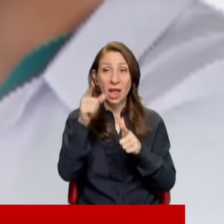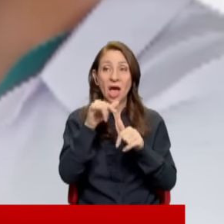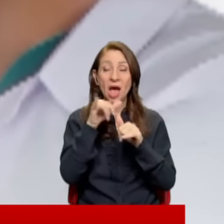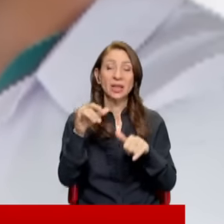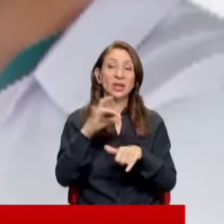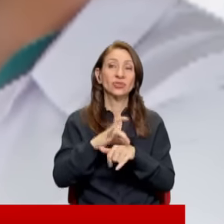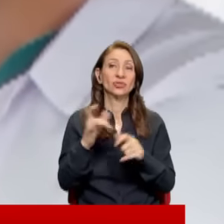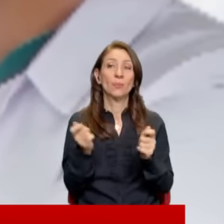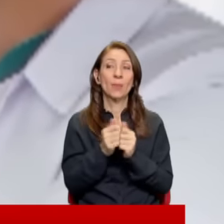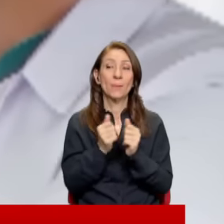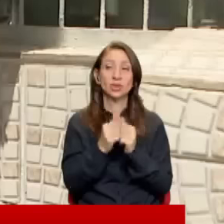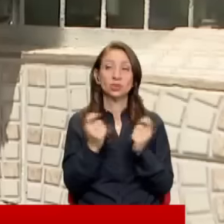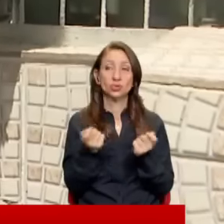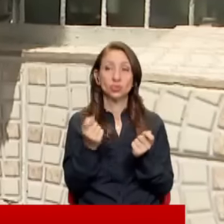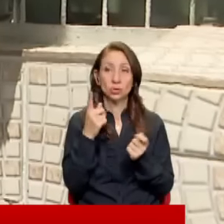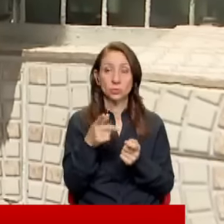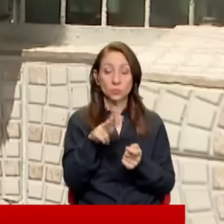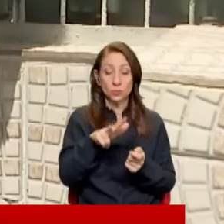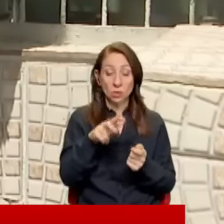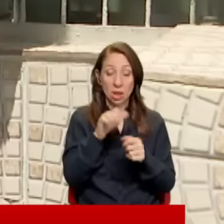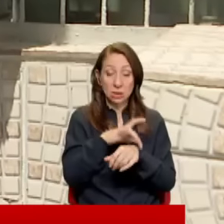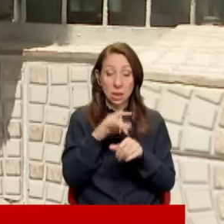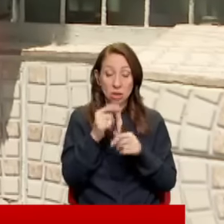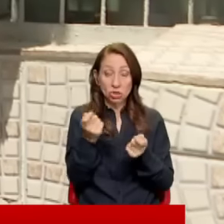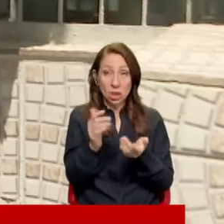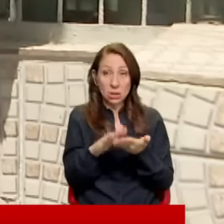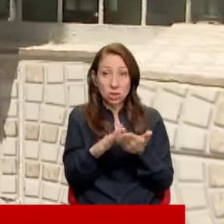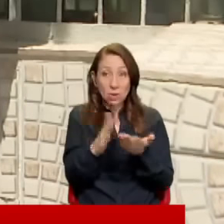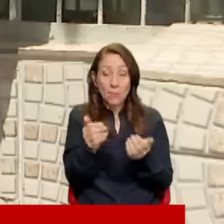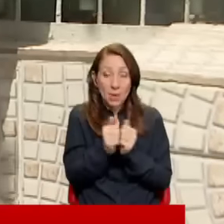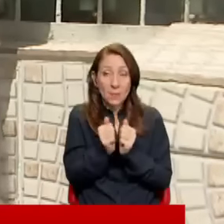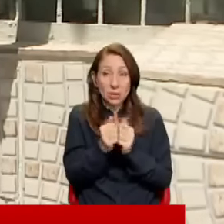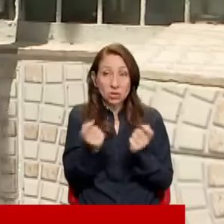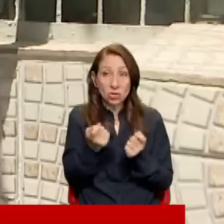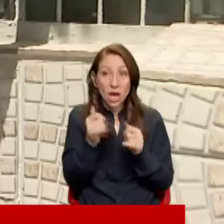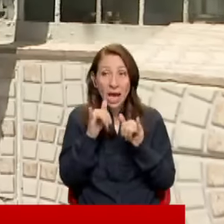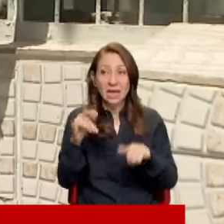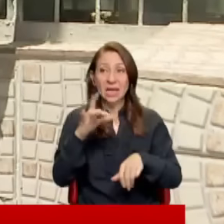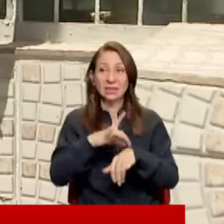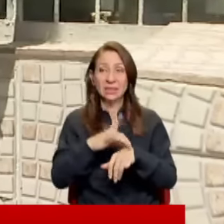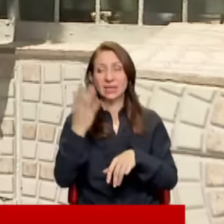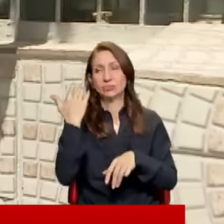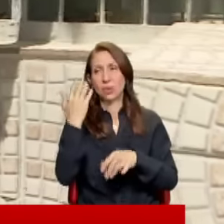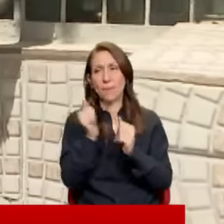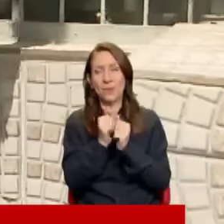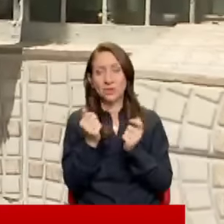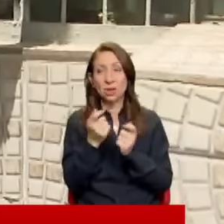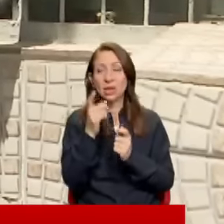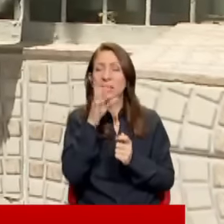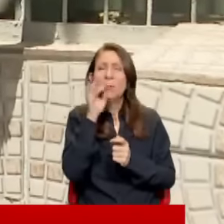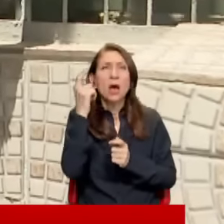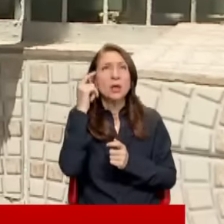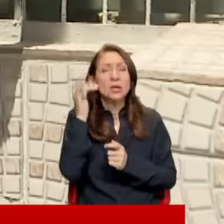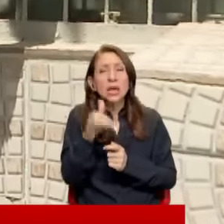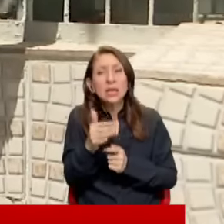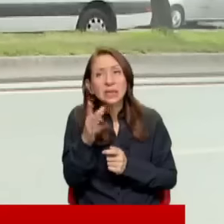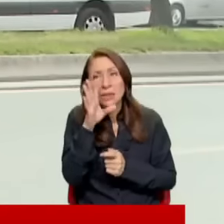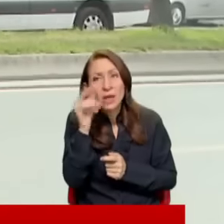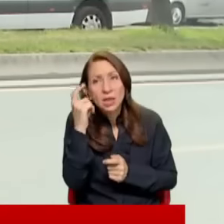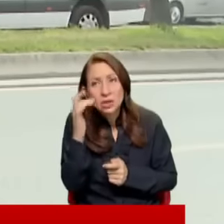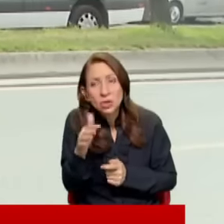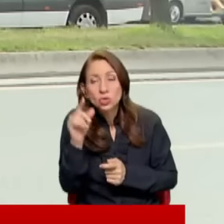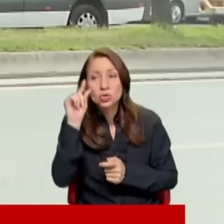aynı hastanede çalışıyorlardı üçü de aynı hastaneden İş arkadaşları beraber çalışıyorlardı aynı hastanede geçmişte beraber çalışıyorlardı kimin aklına gelir kimin aklına